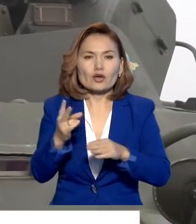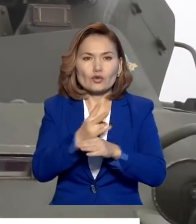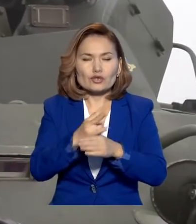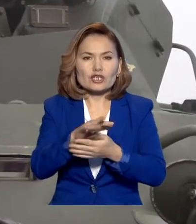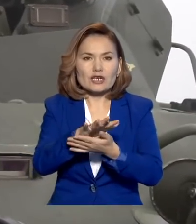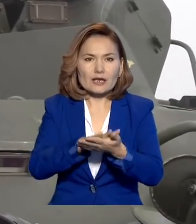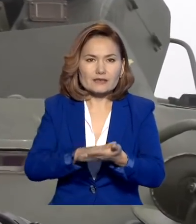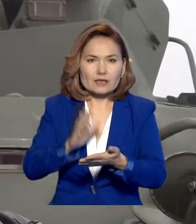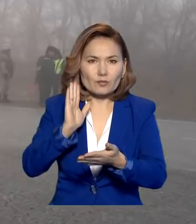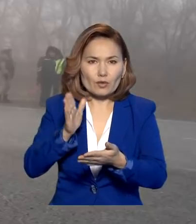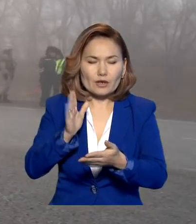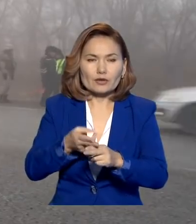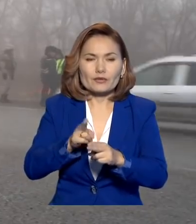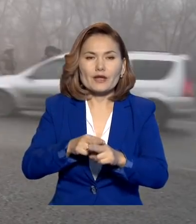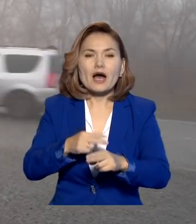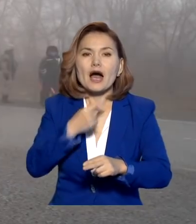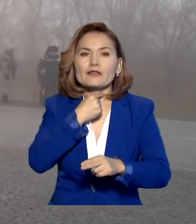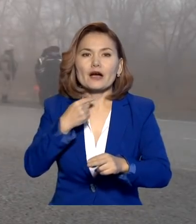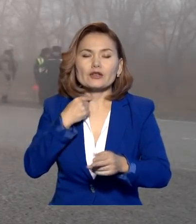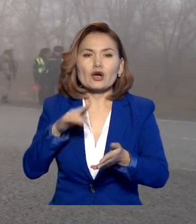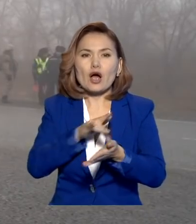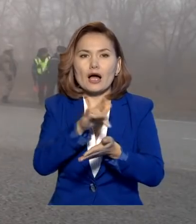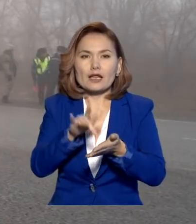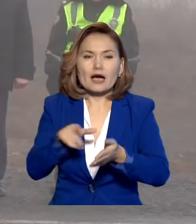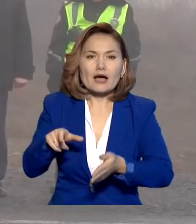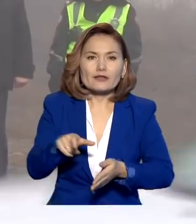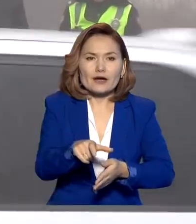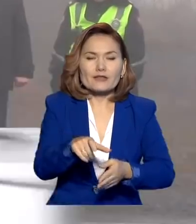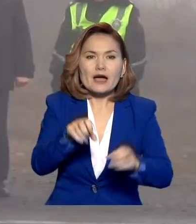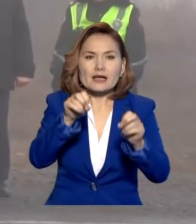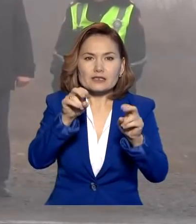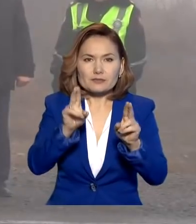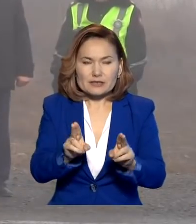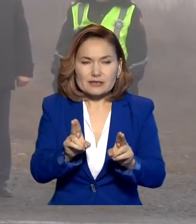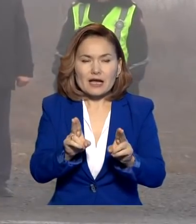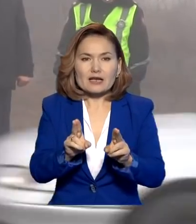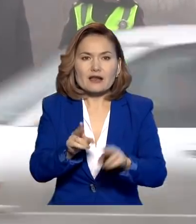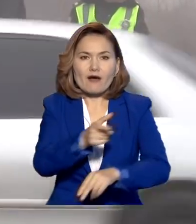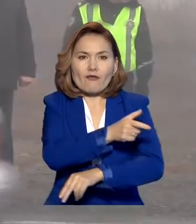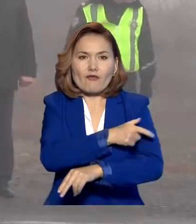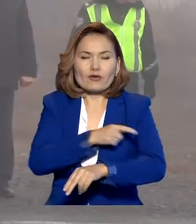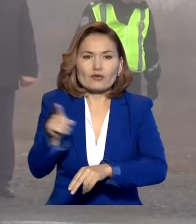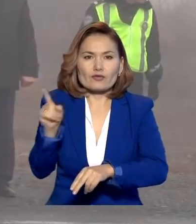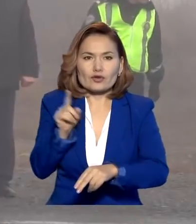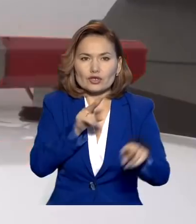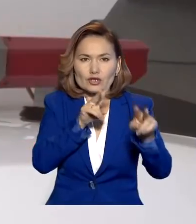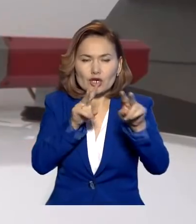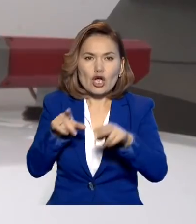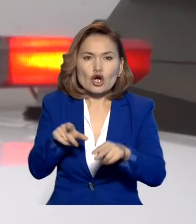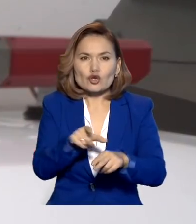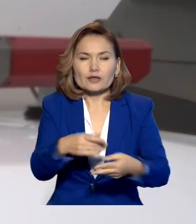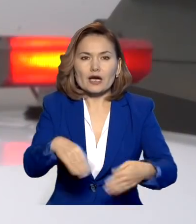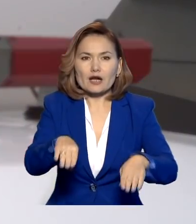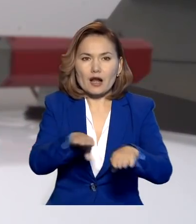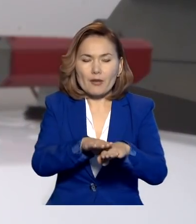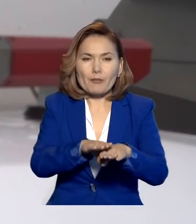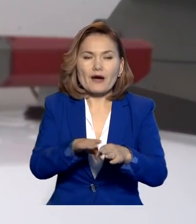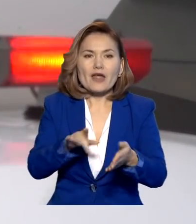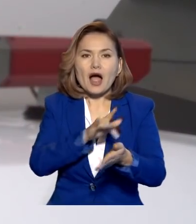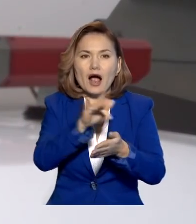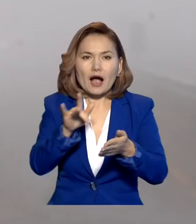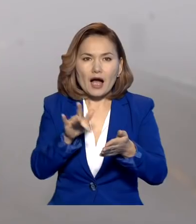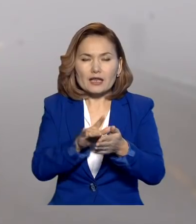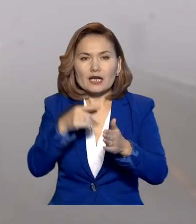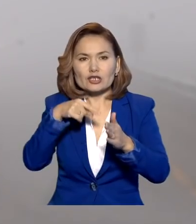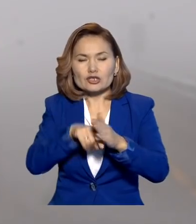көріп тұрғандай, дәл қазір Талдықорған қаласының кіреберісіне арнайы техника қойылды. Бүгіннен бастап қала ішінде жүріп тұруға, көлік